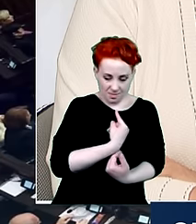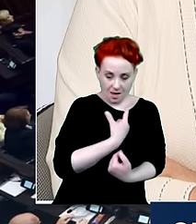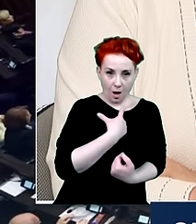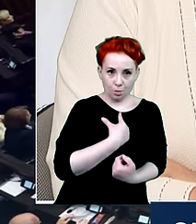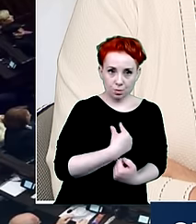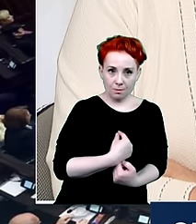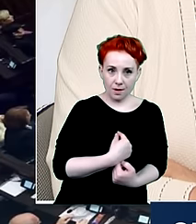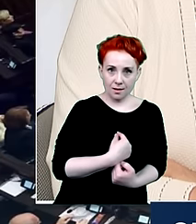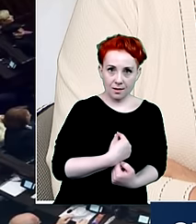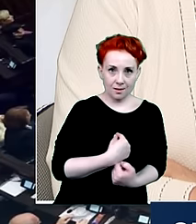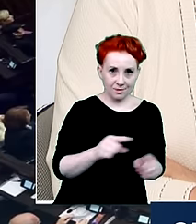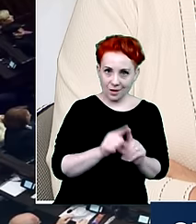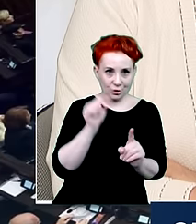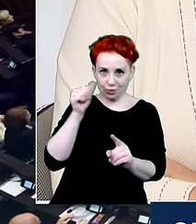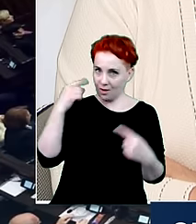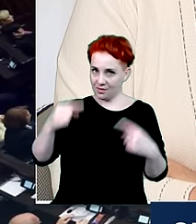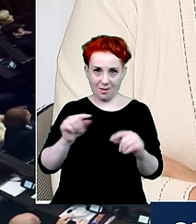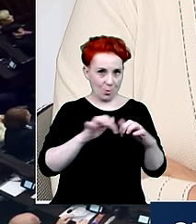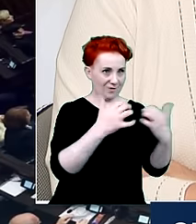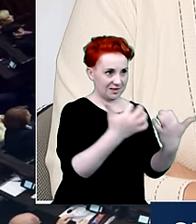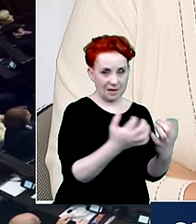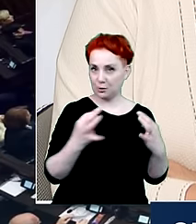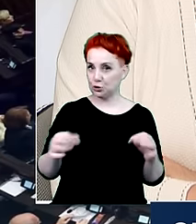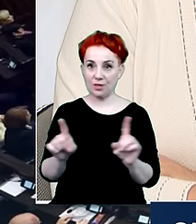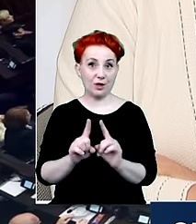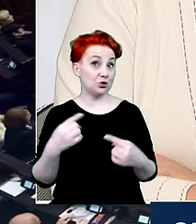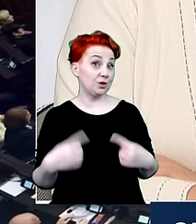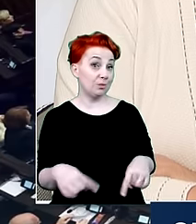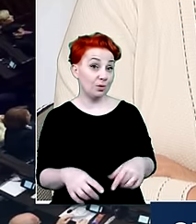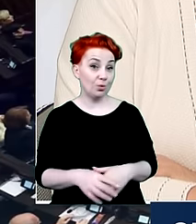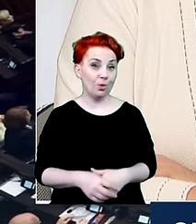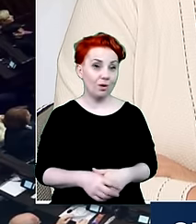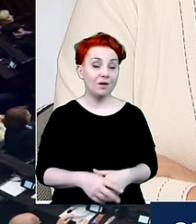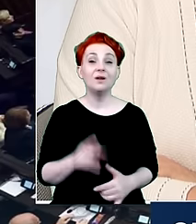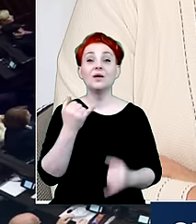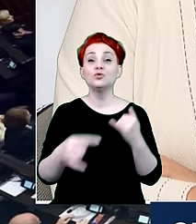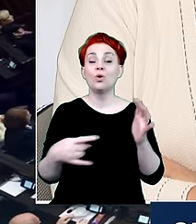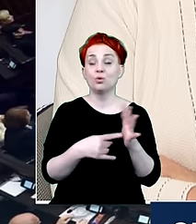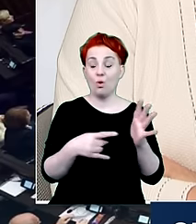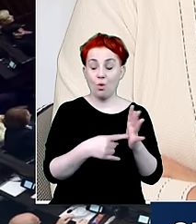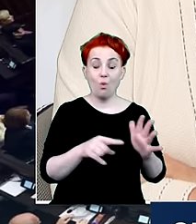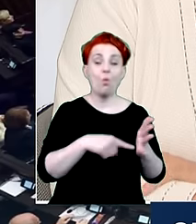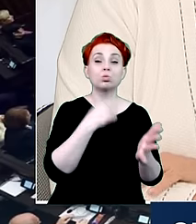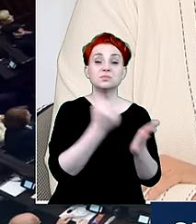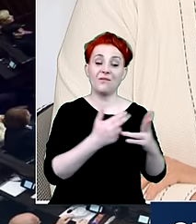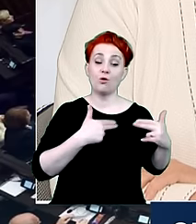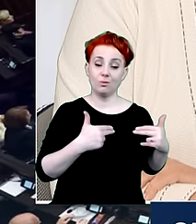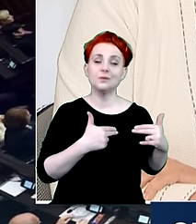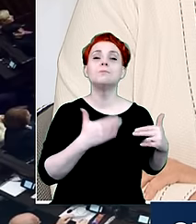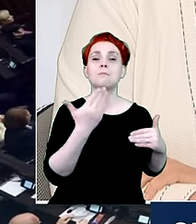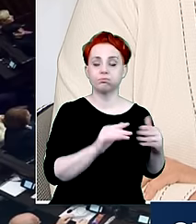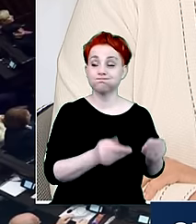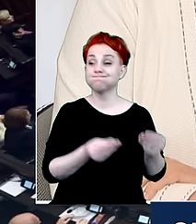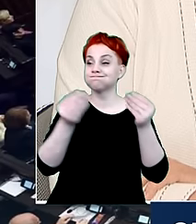nie byłem ani w Sejmie, ani nie byłem dzisiaj. Ta ustawa, jeżeli wyjdzie z komisji, trafi do nas za jakiś czas.